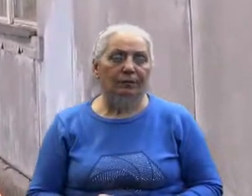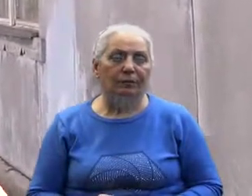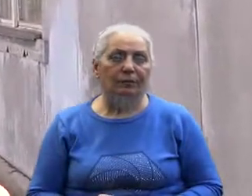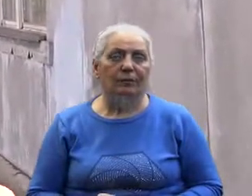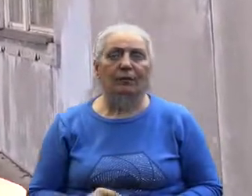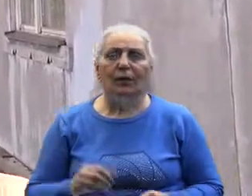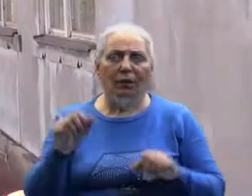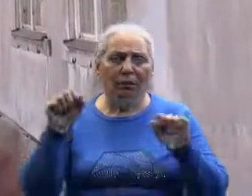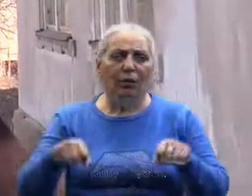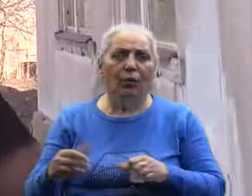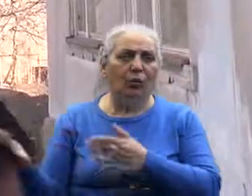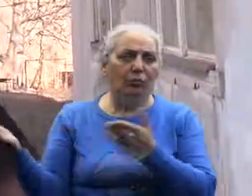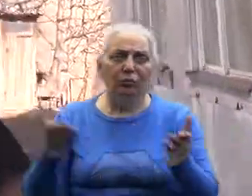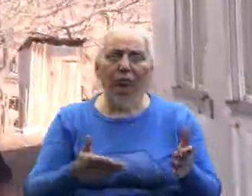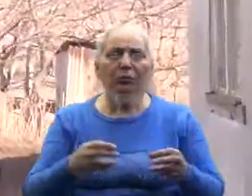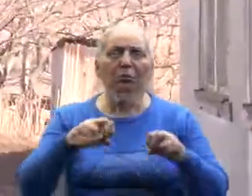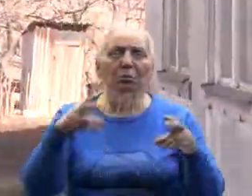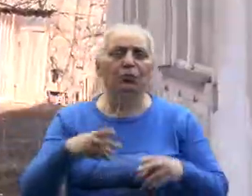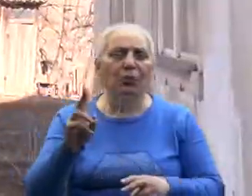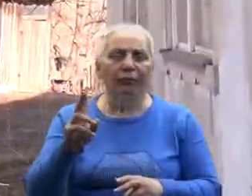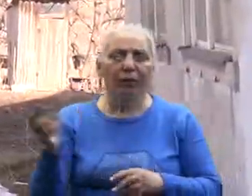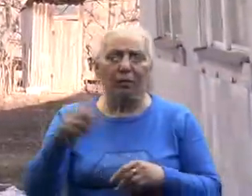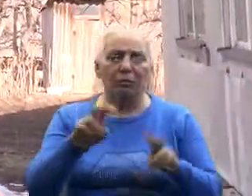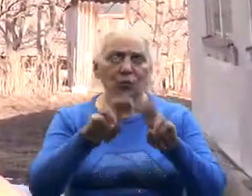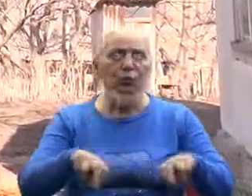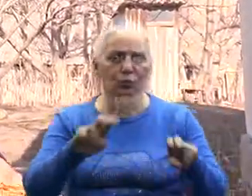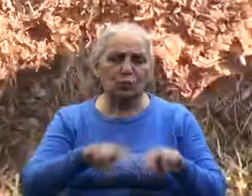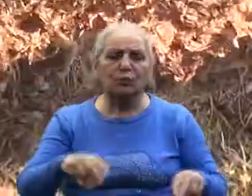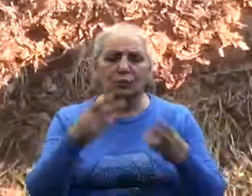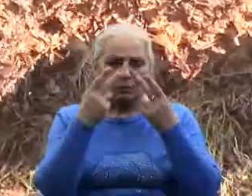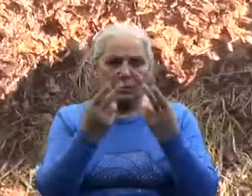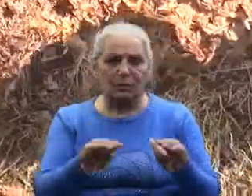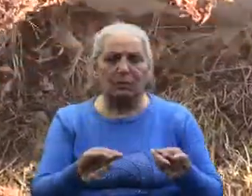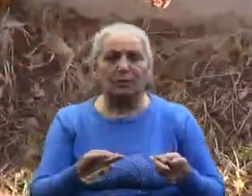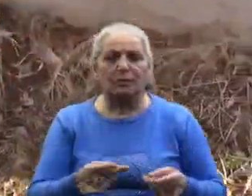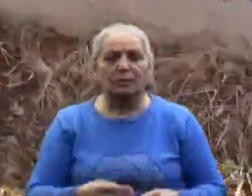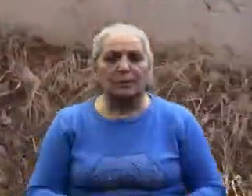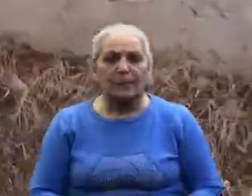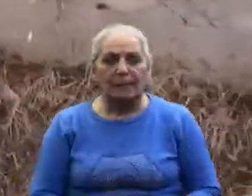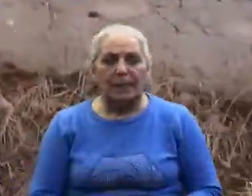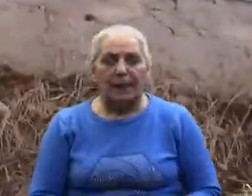էքսպերտիզա անեն, կարան մասնագետ ուղարկեն ավելի կոնկրետացված,